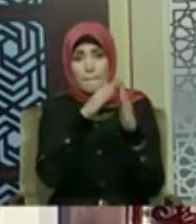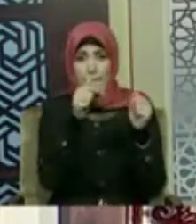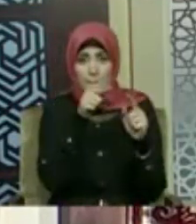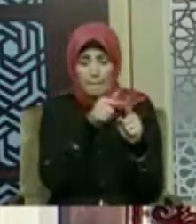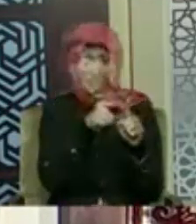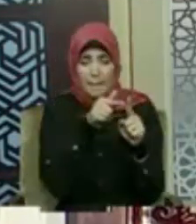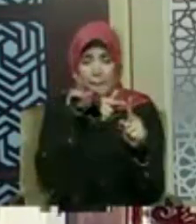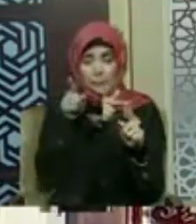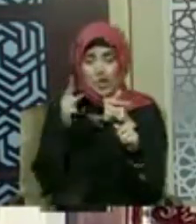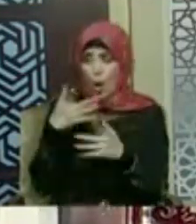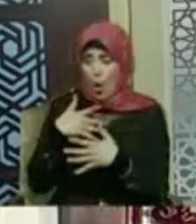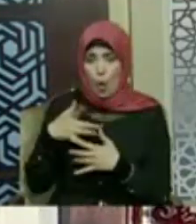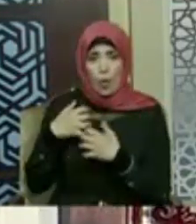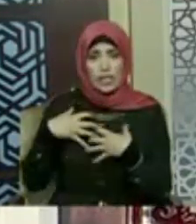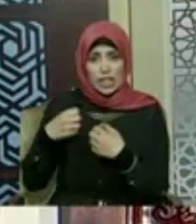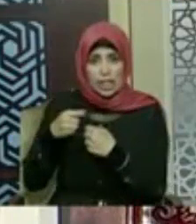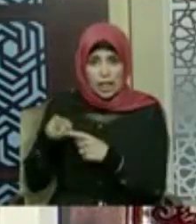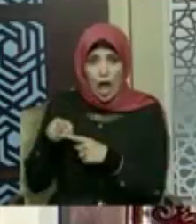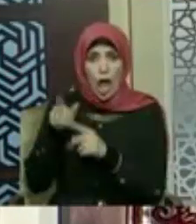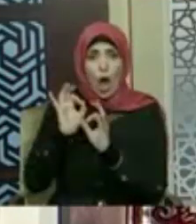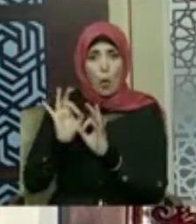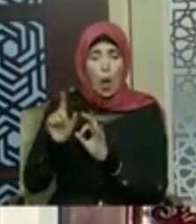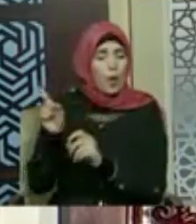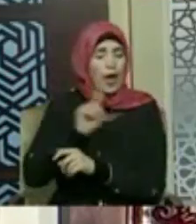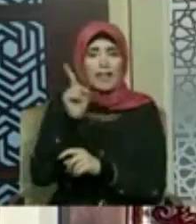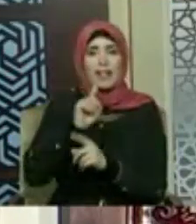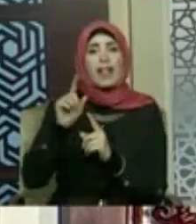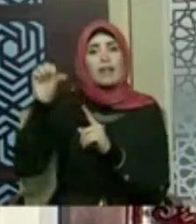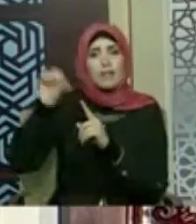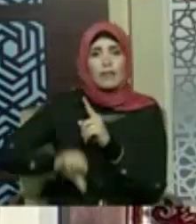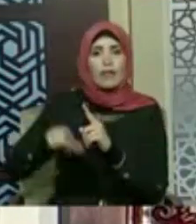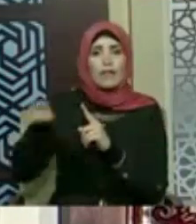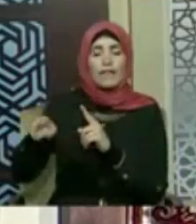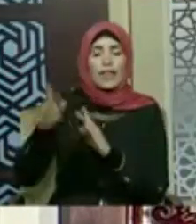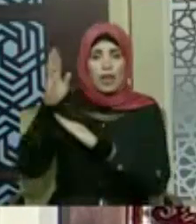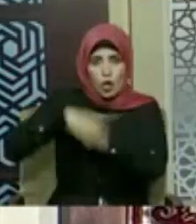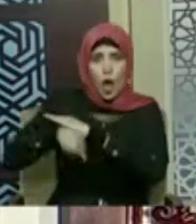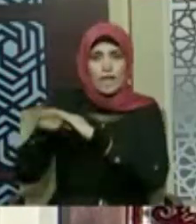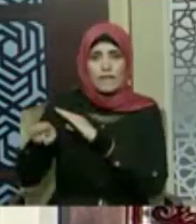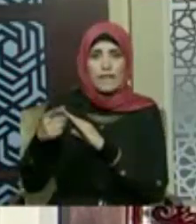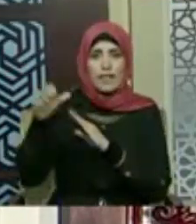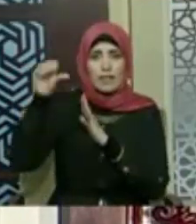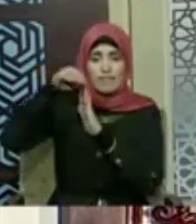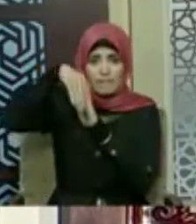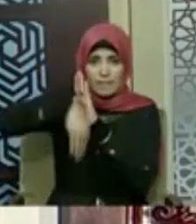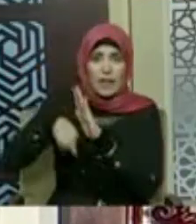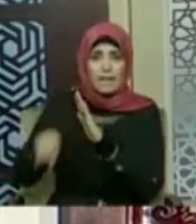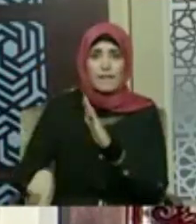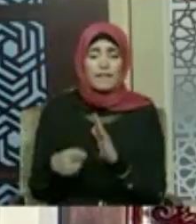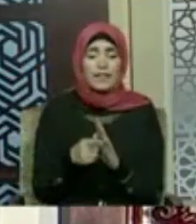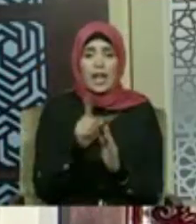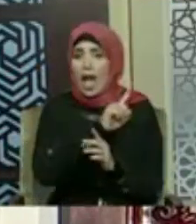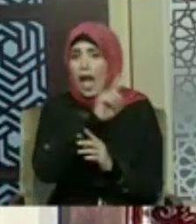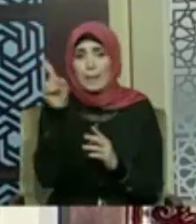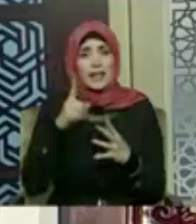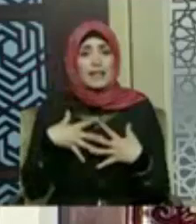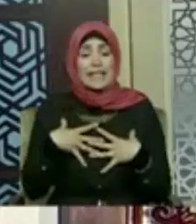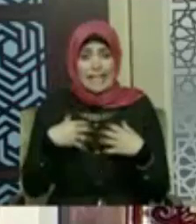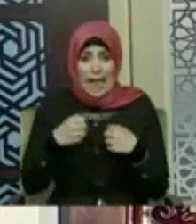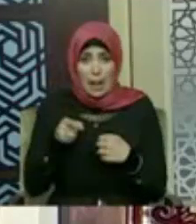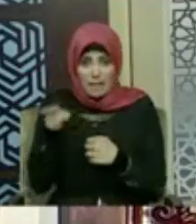ما ماني رام وراح سليمة سواء رام عن قرب أم عن بعد، ما ماني رام وراح